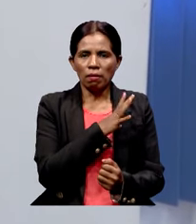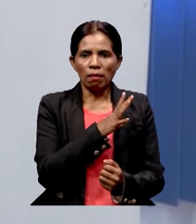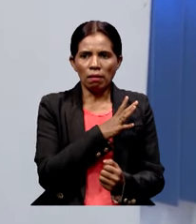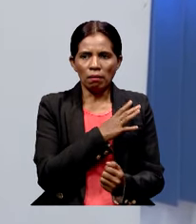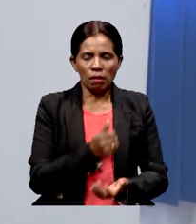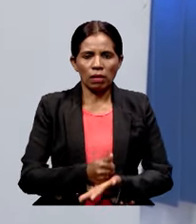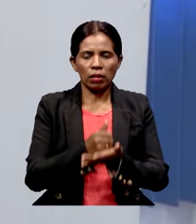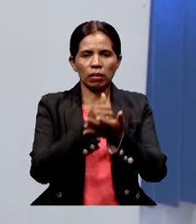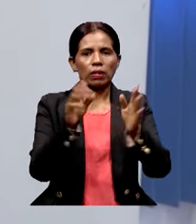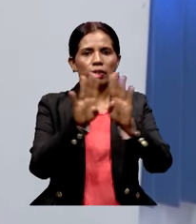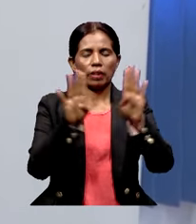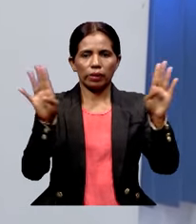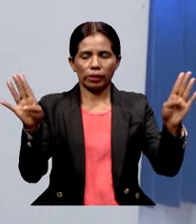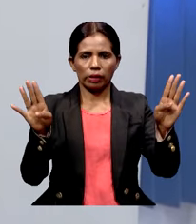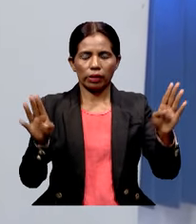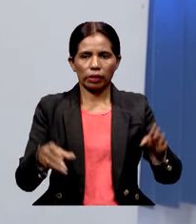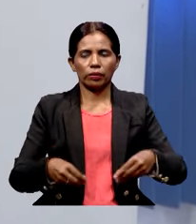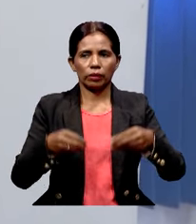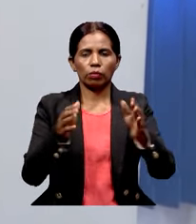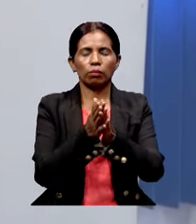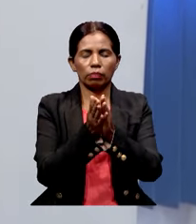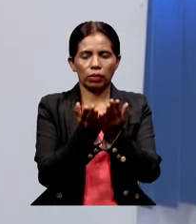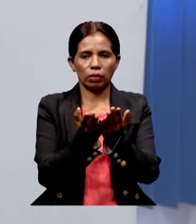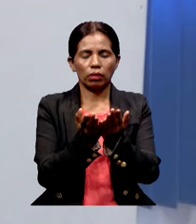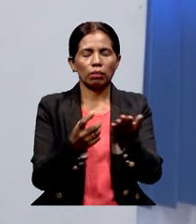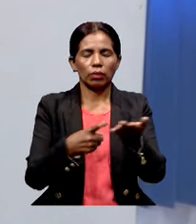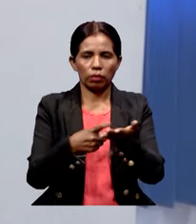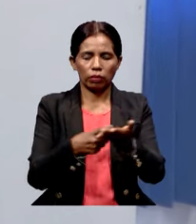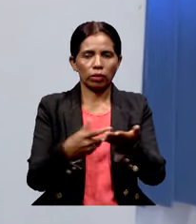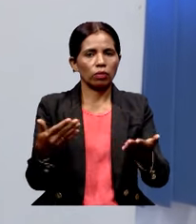atendemento si loke fale kwando pasaporte fon tama.